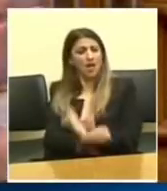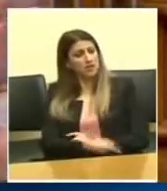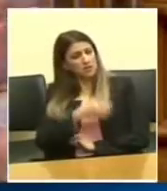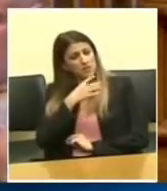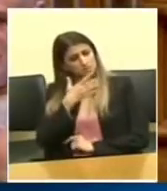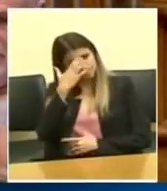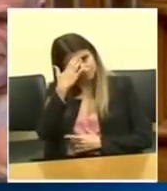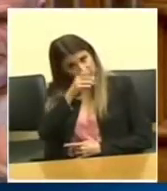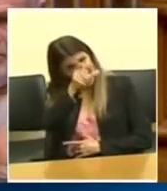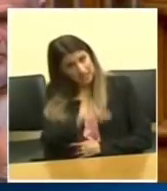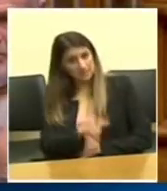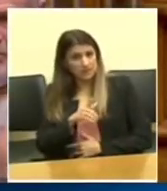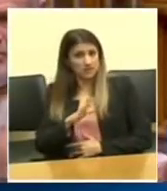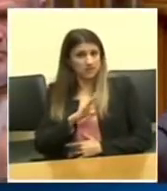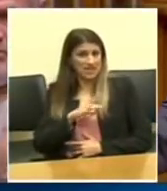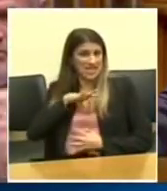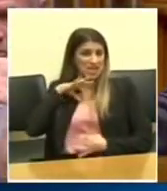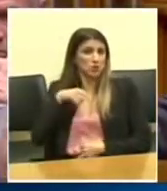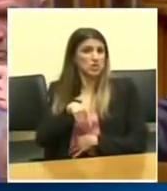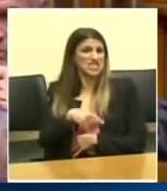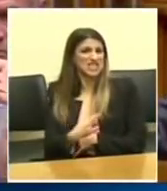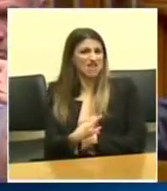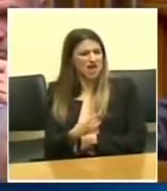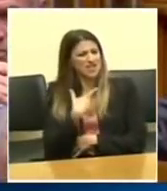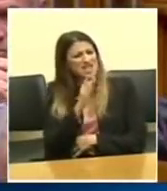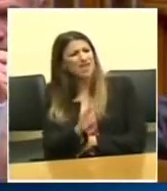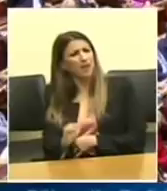τον κύριο Τζαβάρα. Καλά, εντάξει,